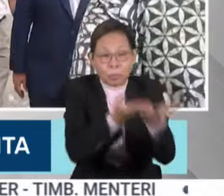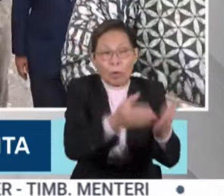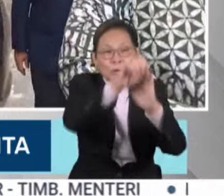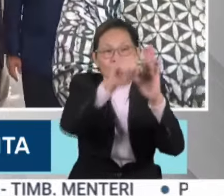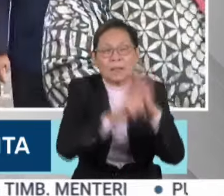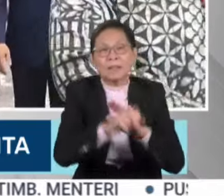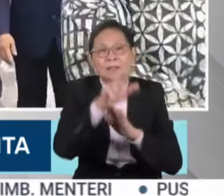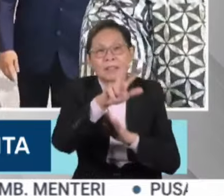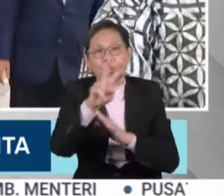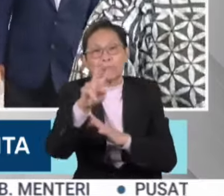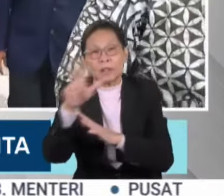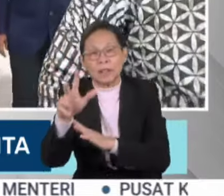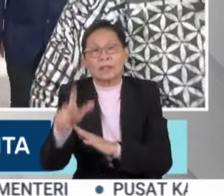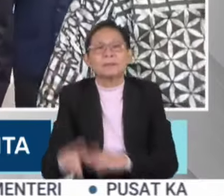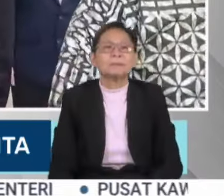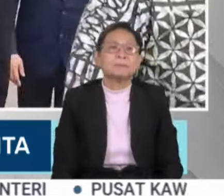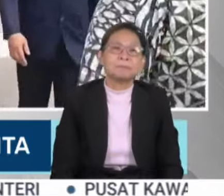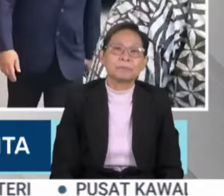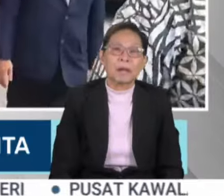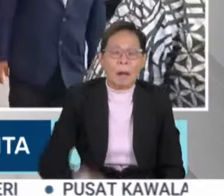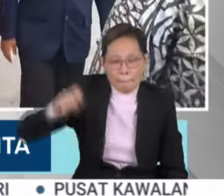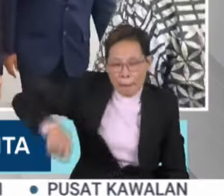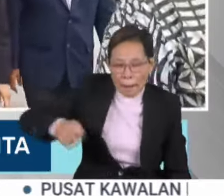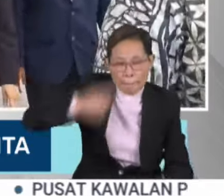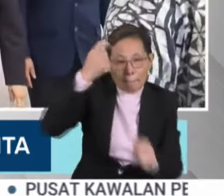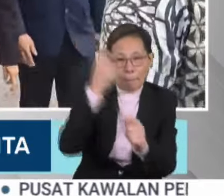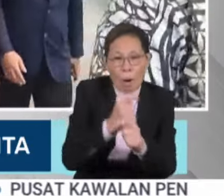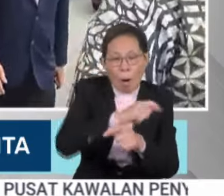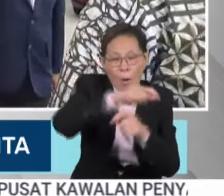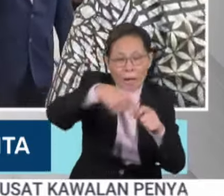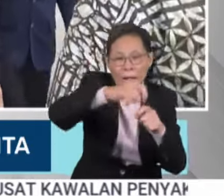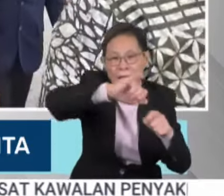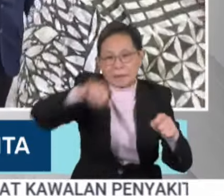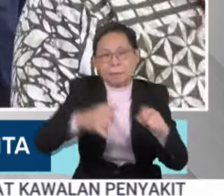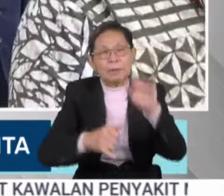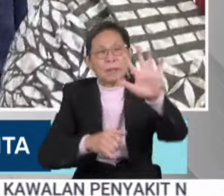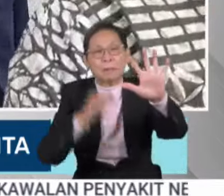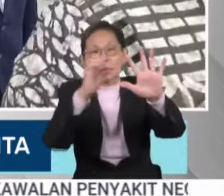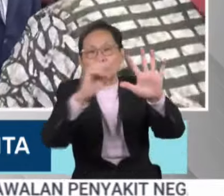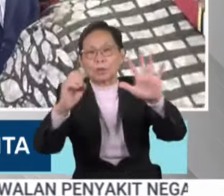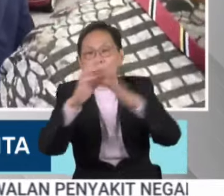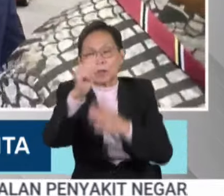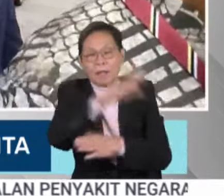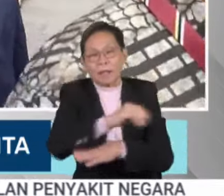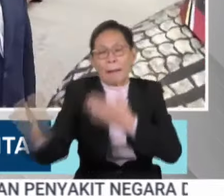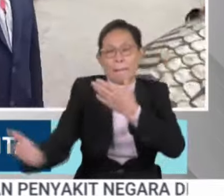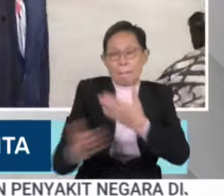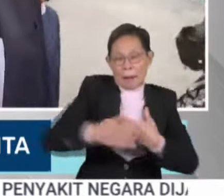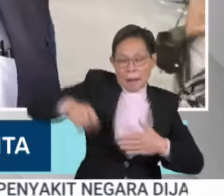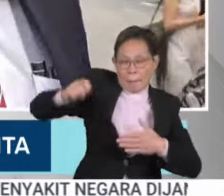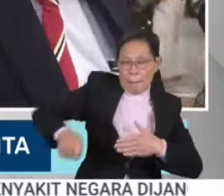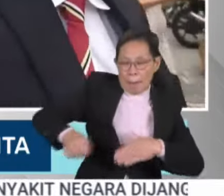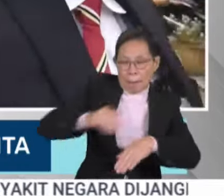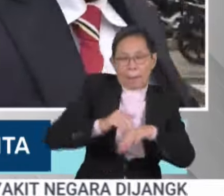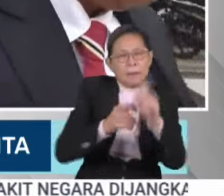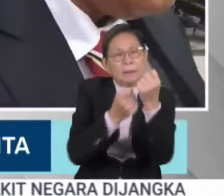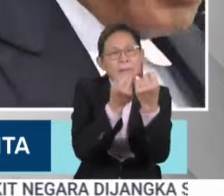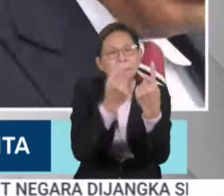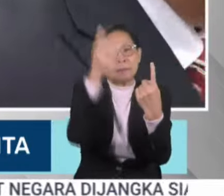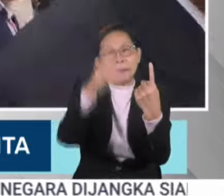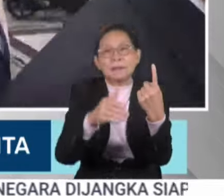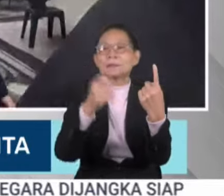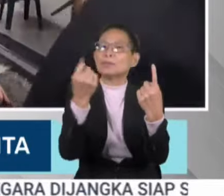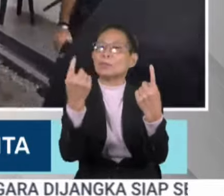Seksyen 323, Kanun Keseksaan. Mahkamah menetapkan ikat jamin RM500 dan sebutan semula kes pada 11